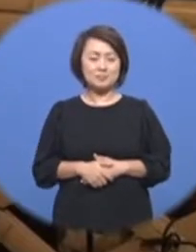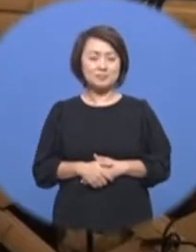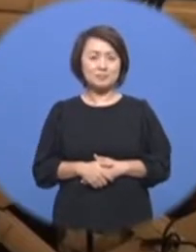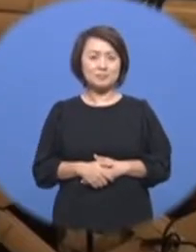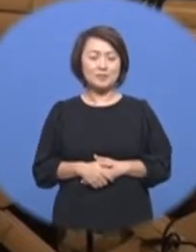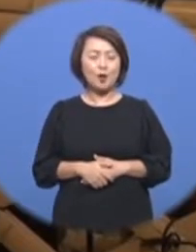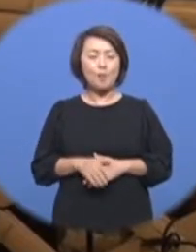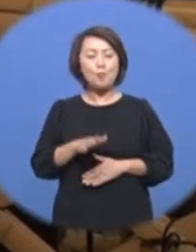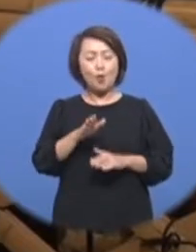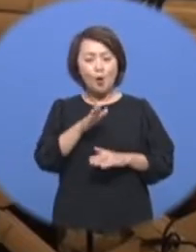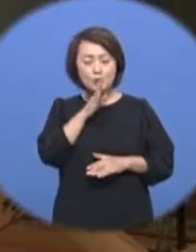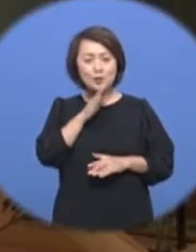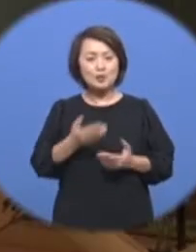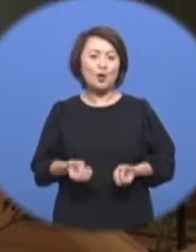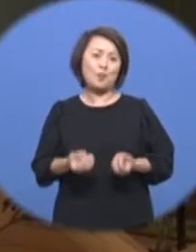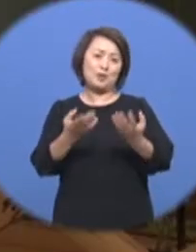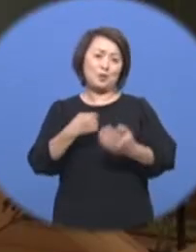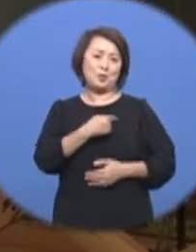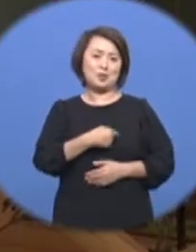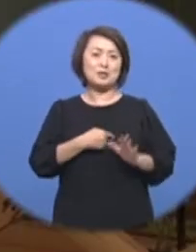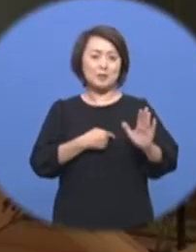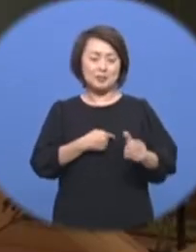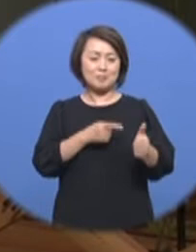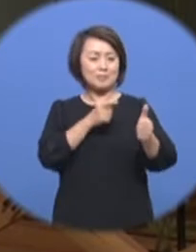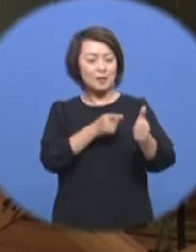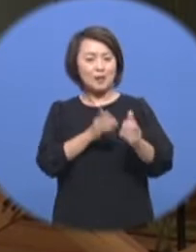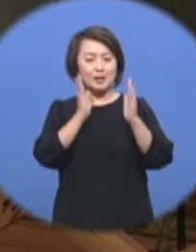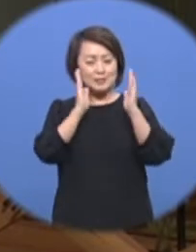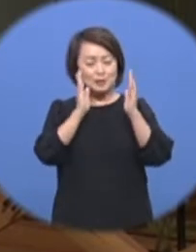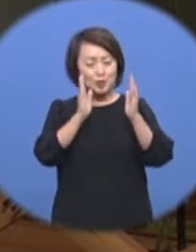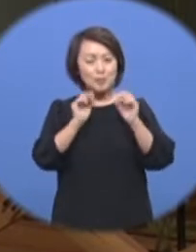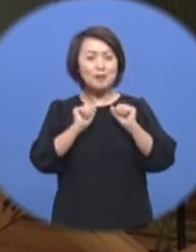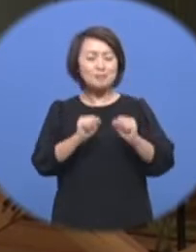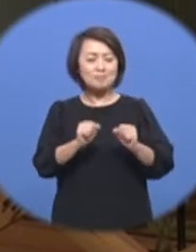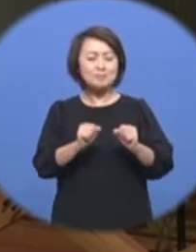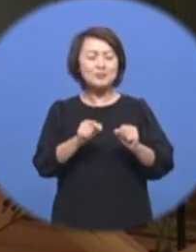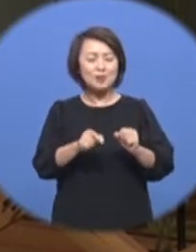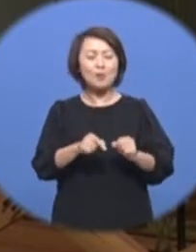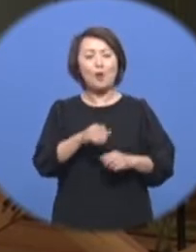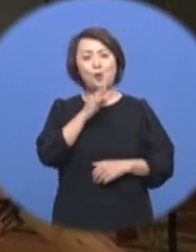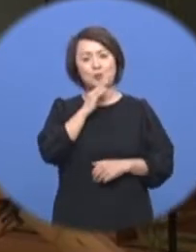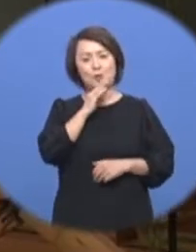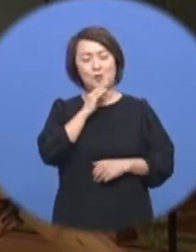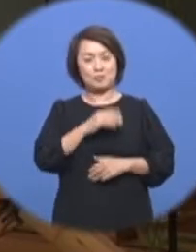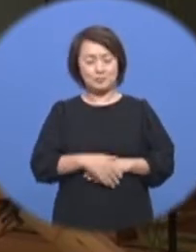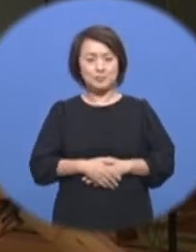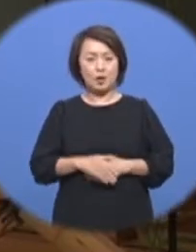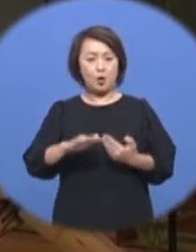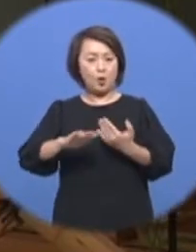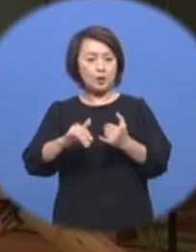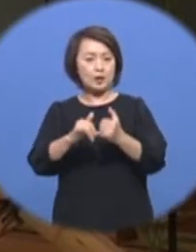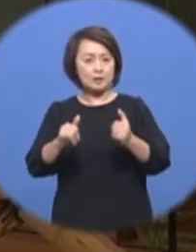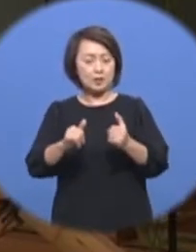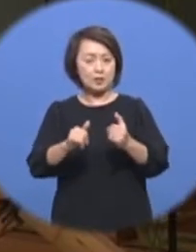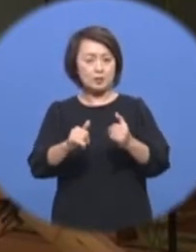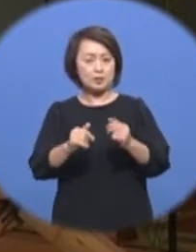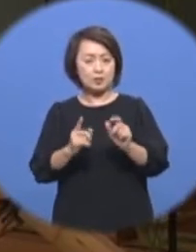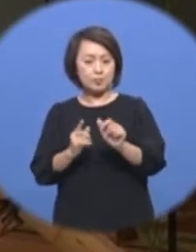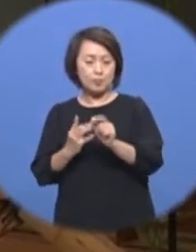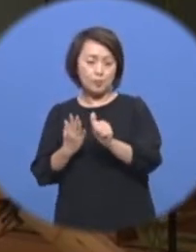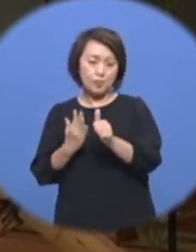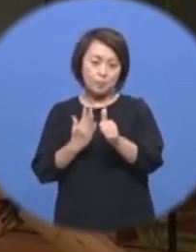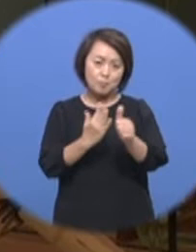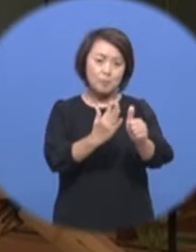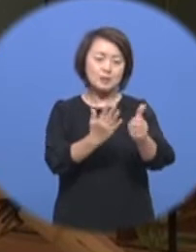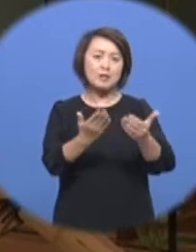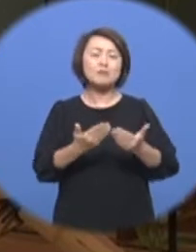もちろんおめでとうということで、一生懸命やってくれてるというのはもう間違いないことなんで、他の人も引っ張っていくようなこともやって